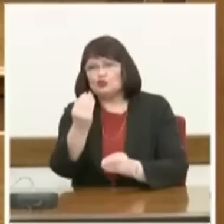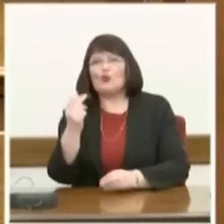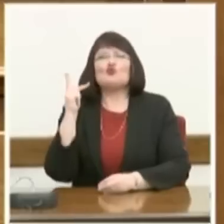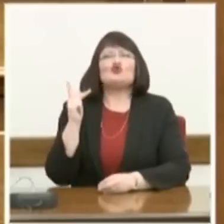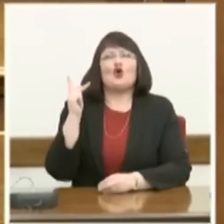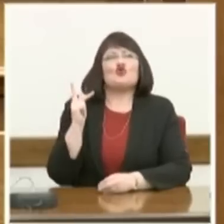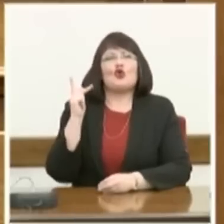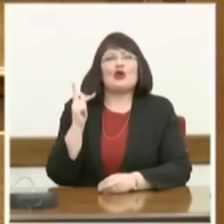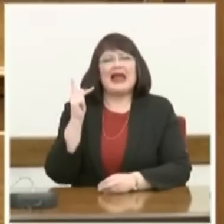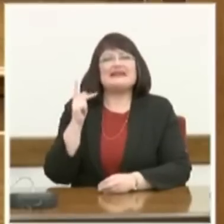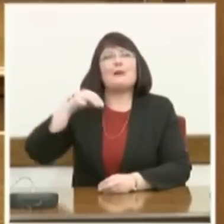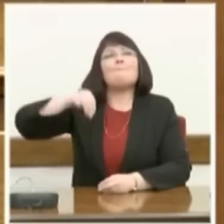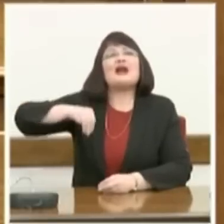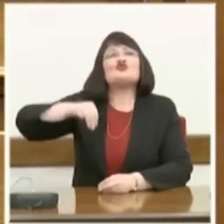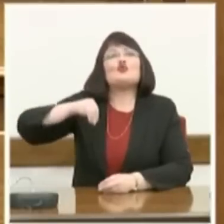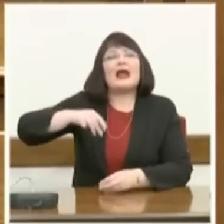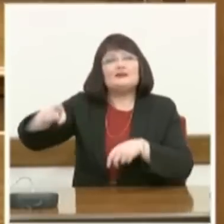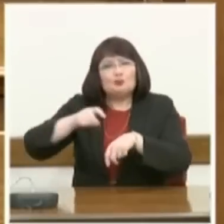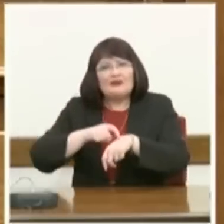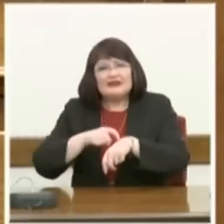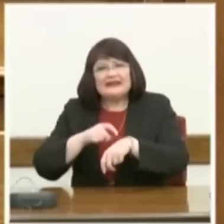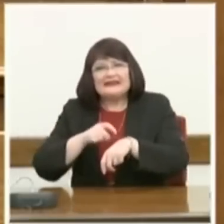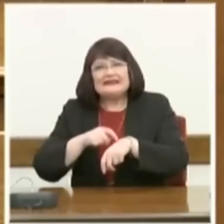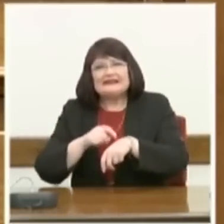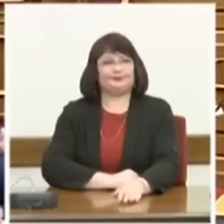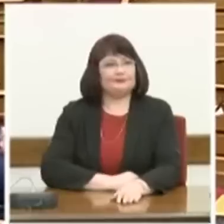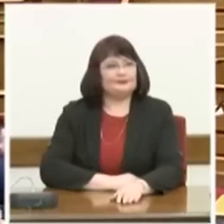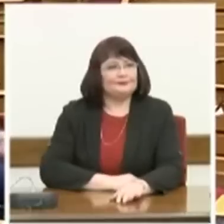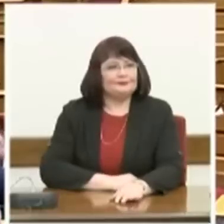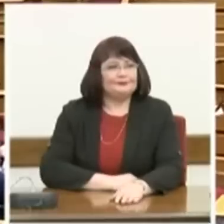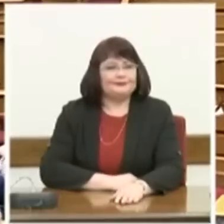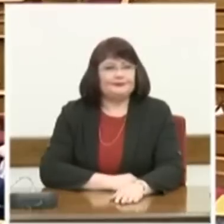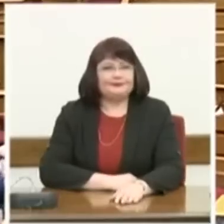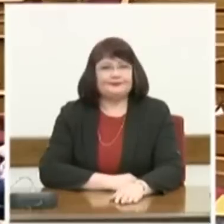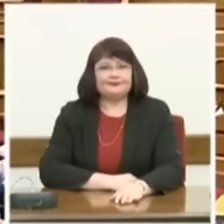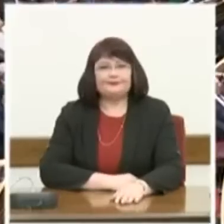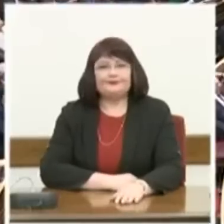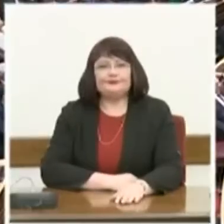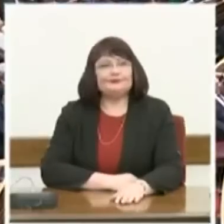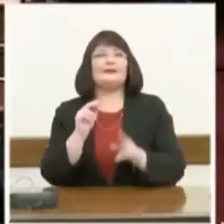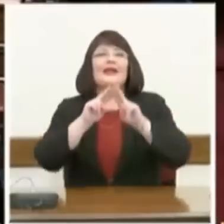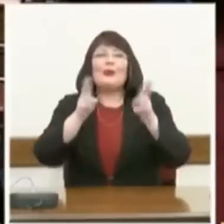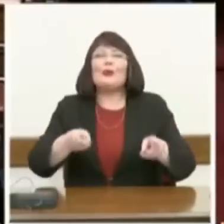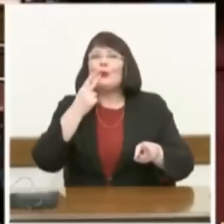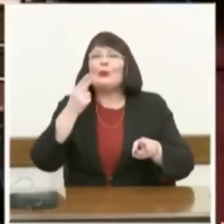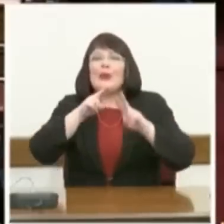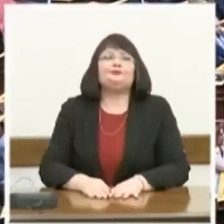τον κύριο Ματζουράνη, ο οποίος σήμερα είναι δικηγόρος του κύριου Παπά. Απ' τα Πάμπερ πήγαμε στις σακούλες.